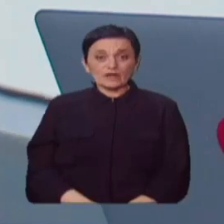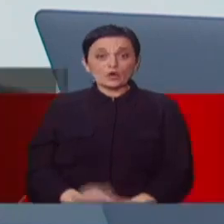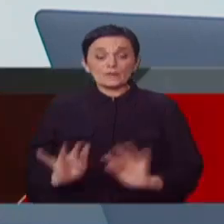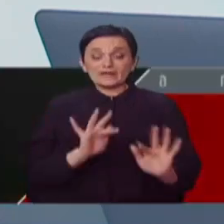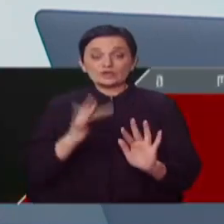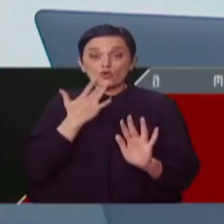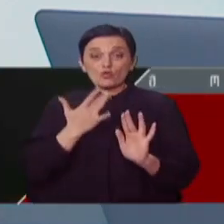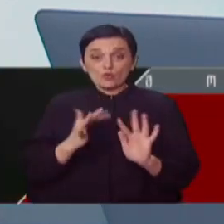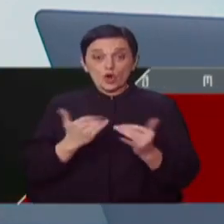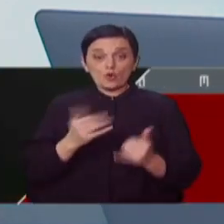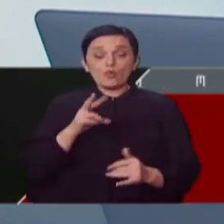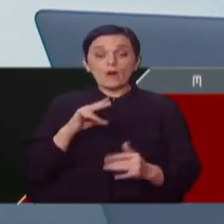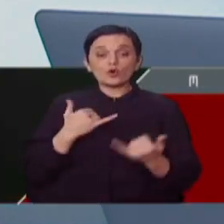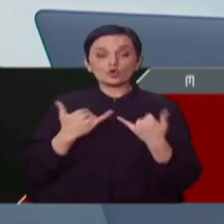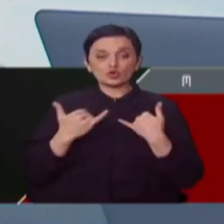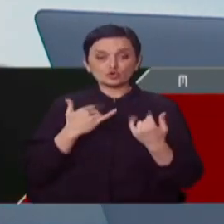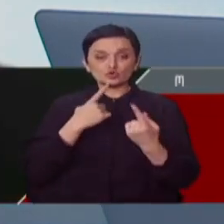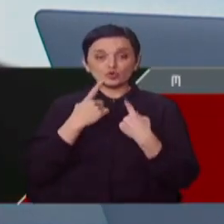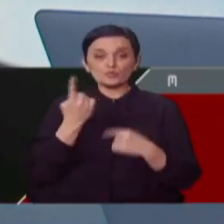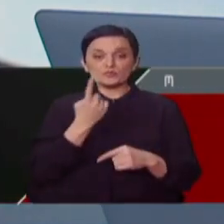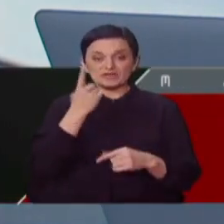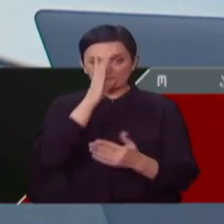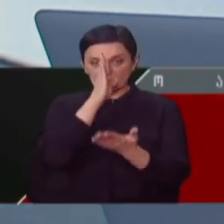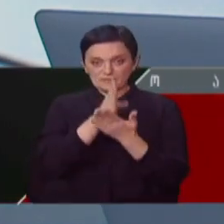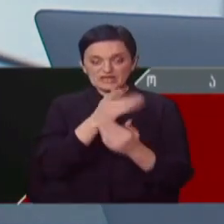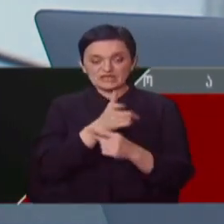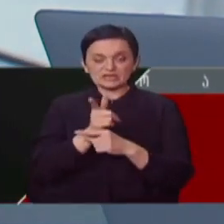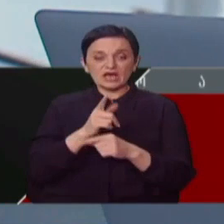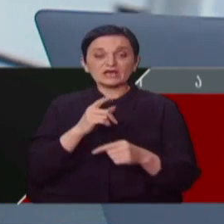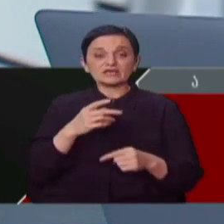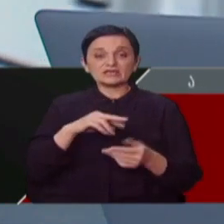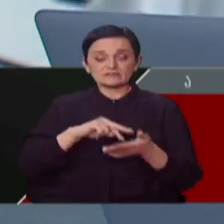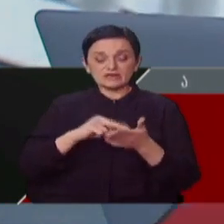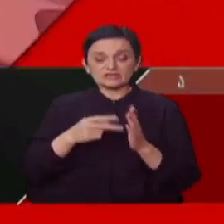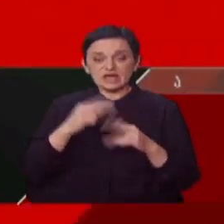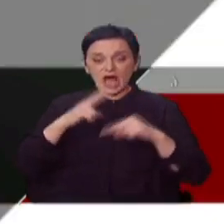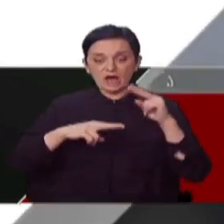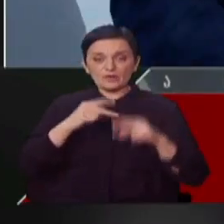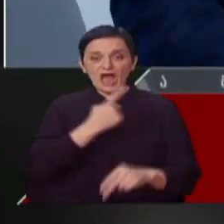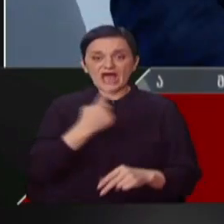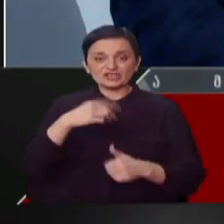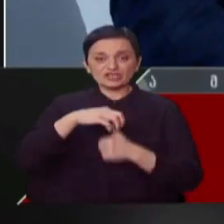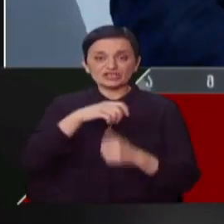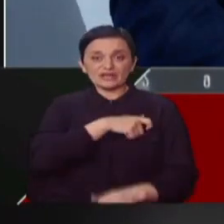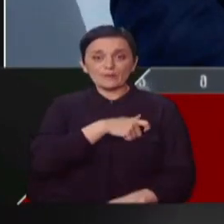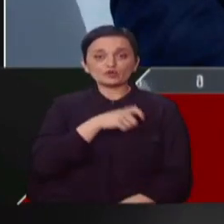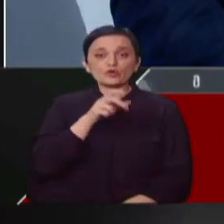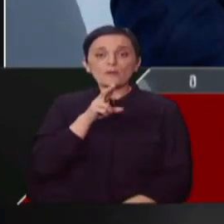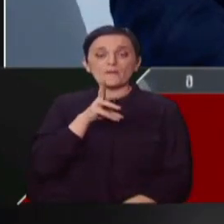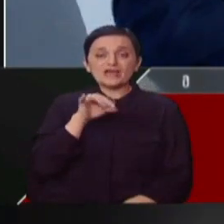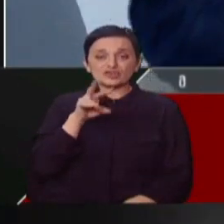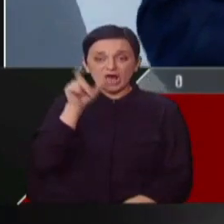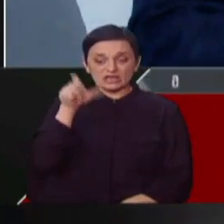მიმდინარე პოლიტიკურ პროცესებზე ახლა მოამბის სტუმრებთან ვილაპარაკებ პირველი პირდაპირ ეთერში სტრატეგია აღმაშენებლის ერთ-ერთი ლიდერი დეპუტატი პაატა